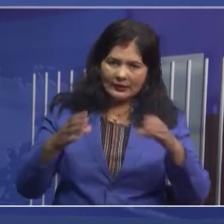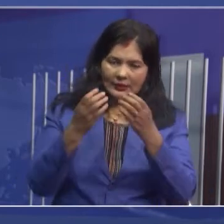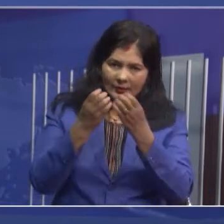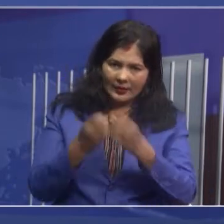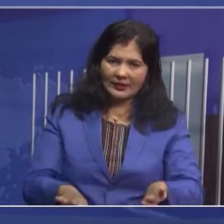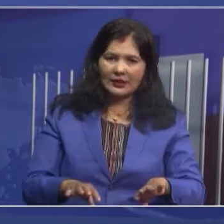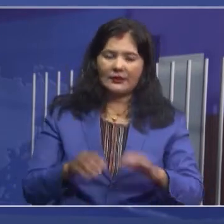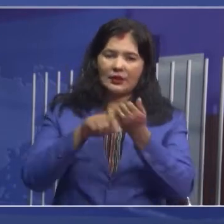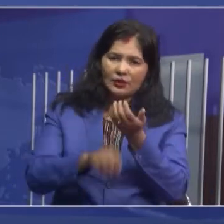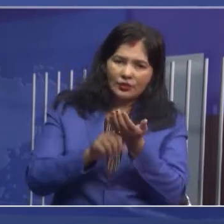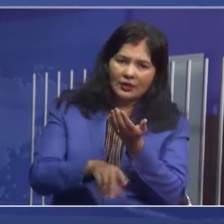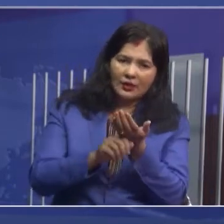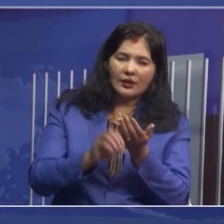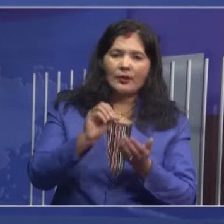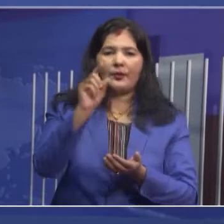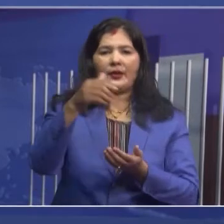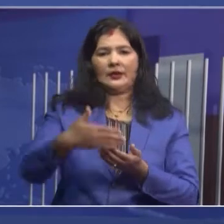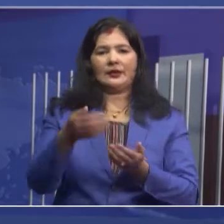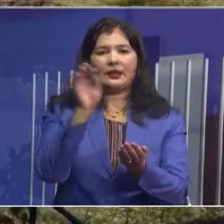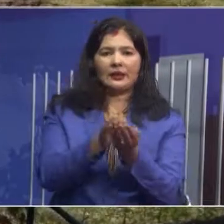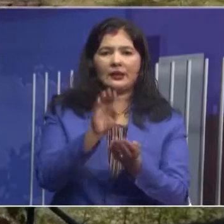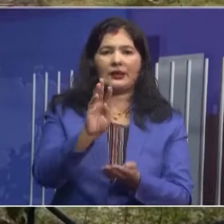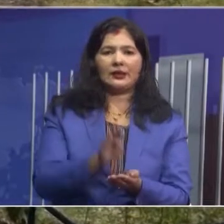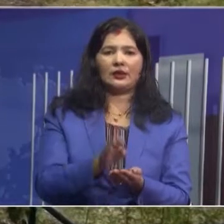थालेपछि त्रिपालले ढाकेर राखिएको छ।